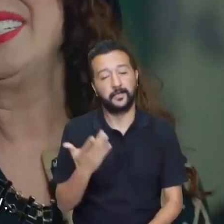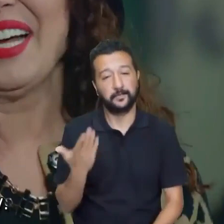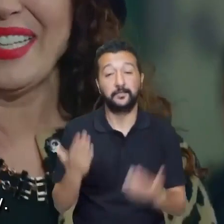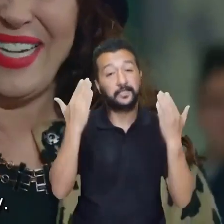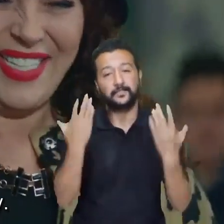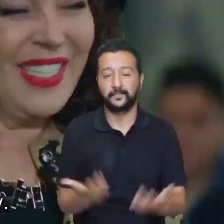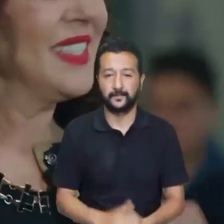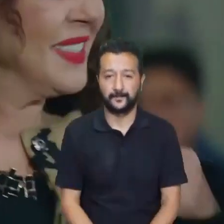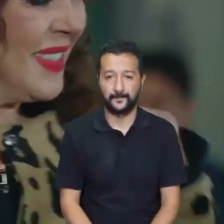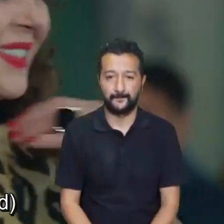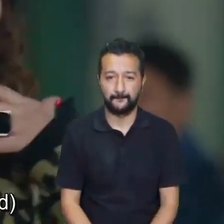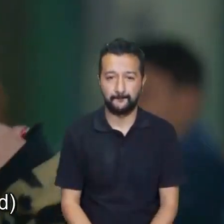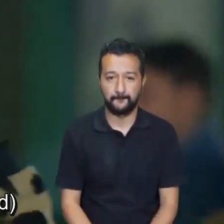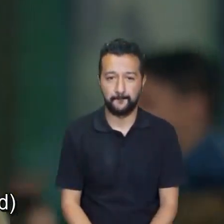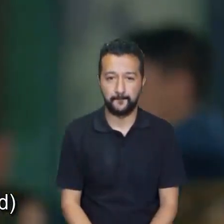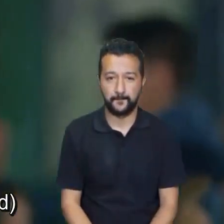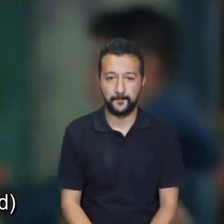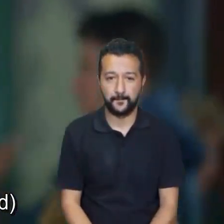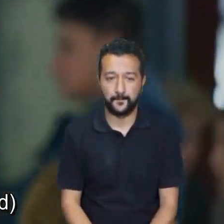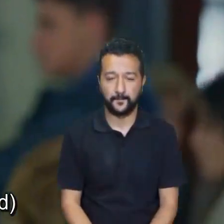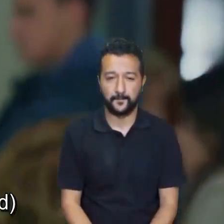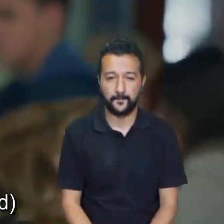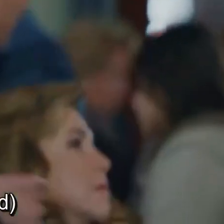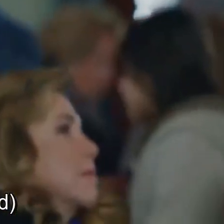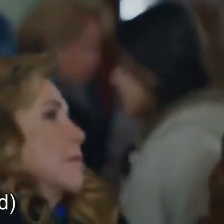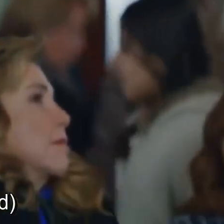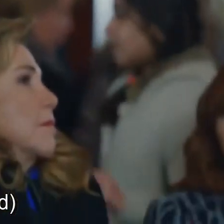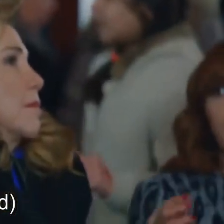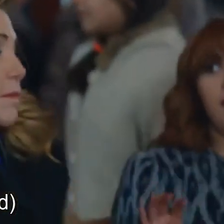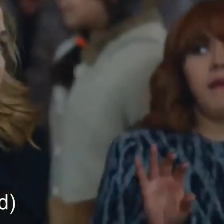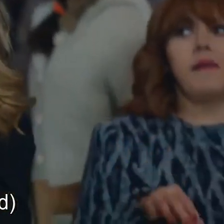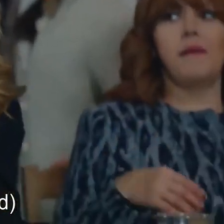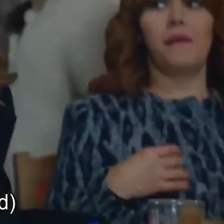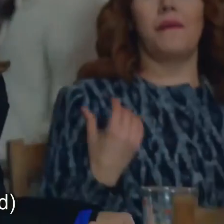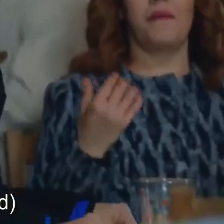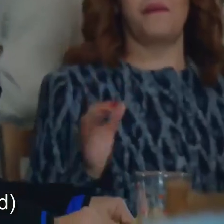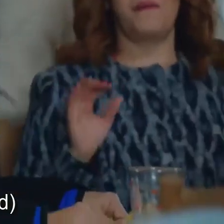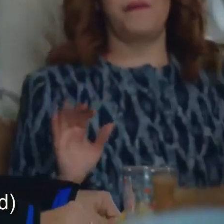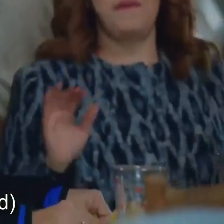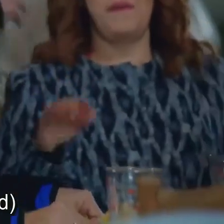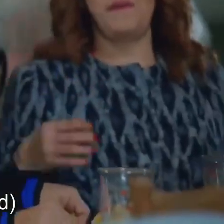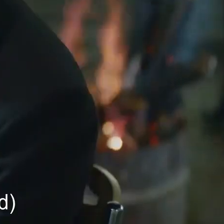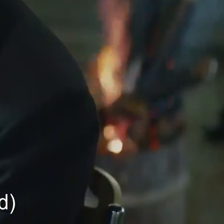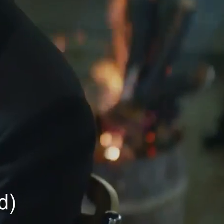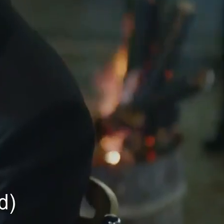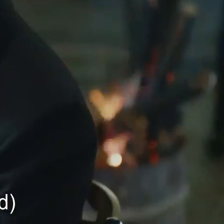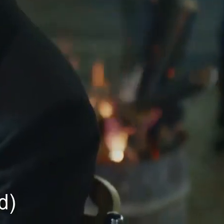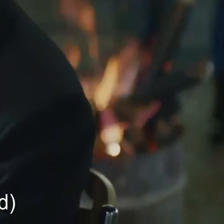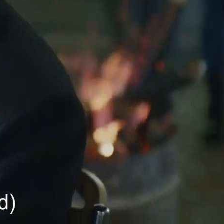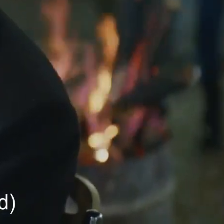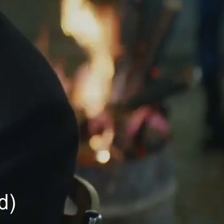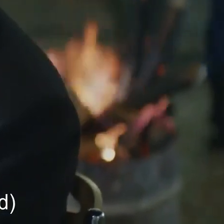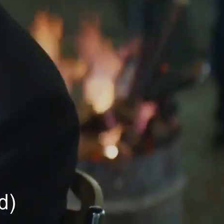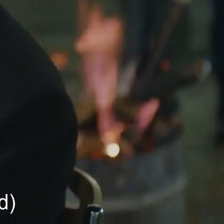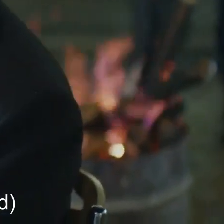İnşallah, inşallah. Mürüvvet sol omzunun üzerinden Adile'ye göz kırpıp kıvırcık saçlarıyla oynaya oynaya arkasından geçti.